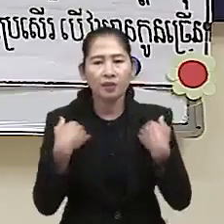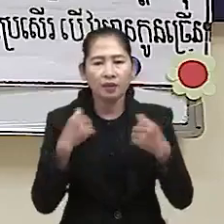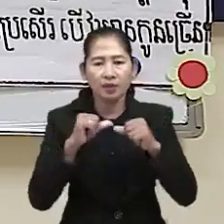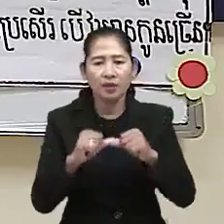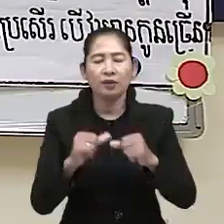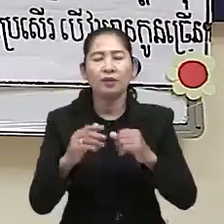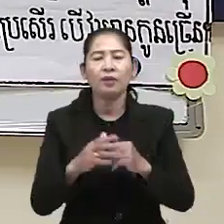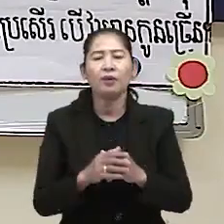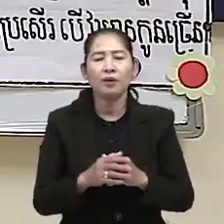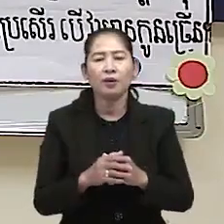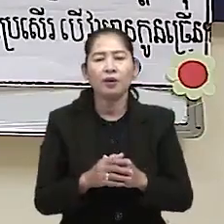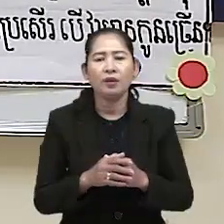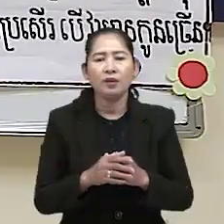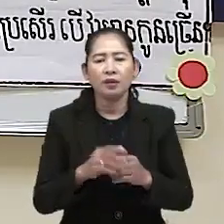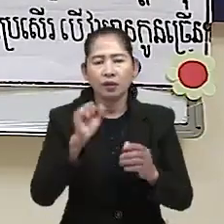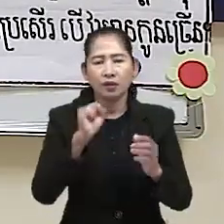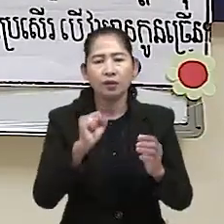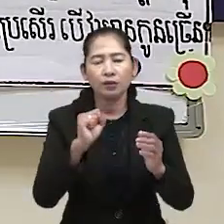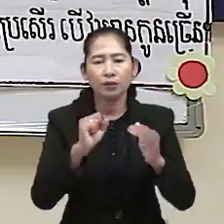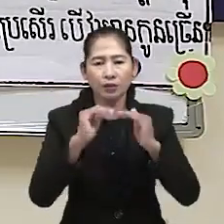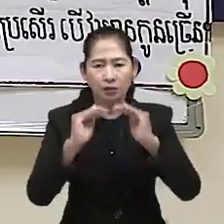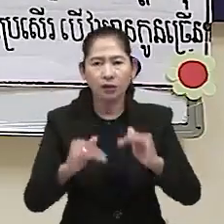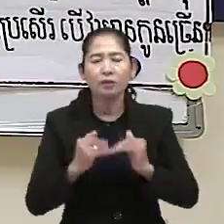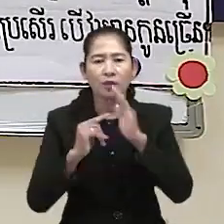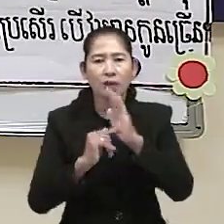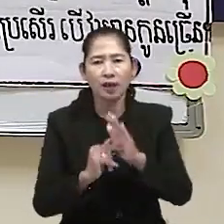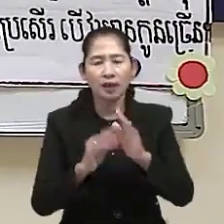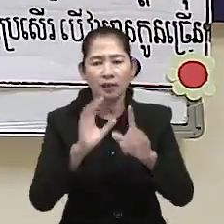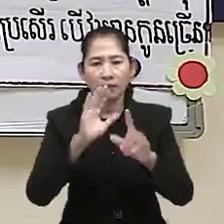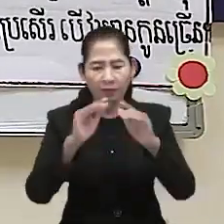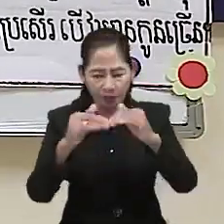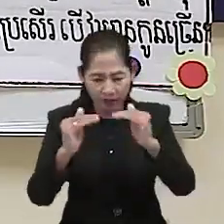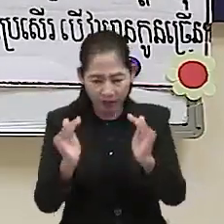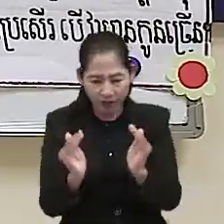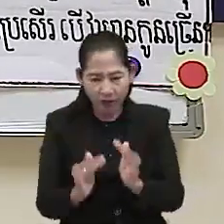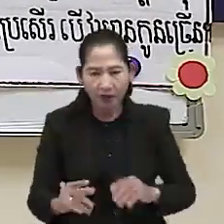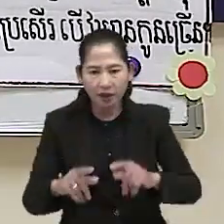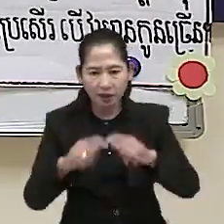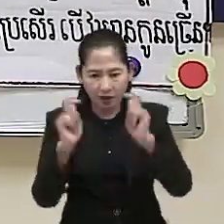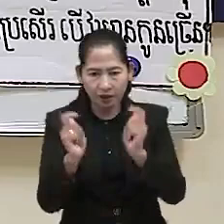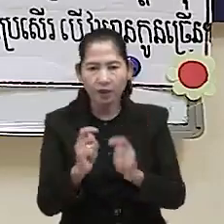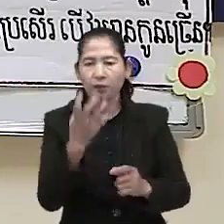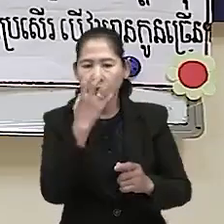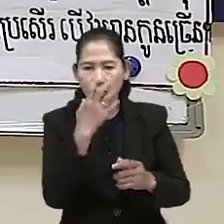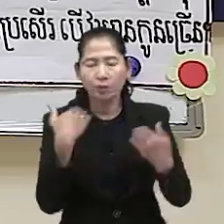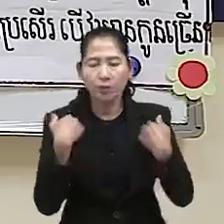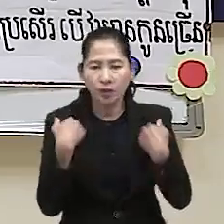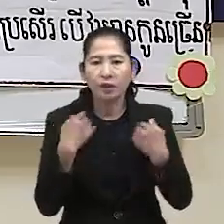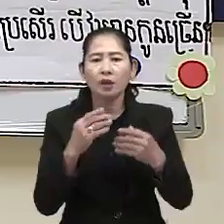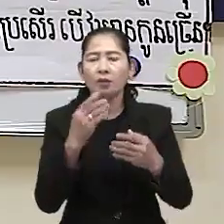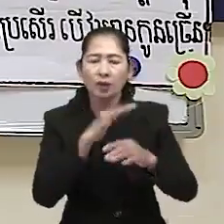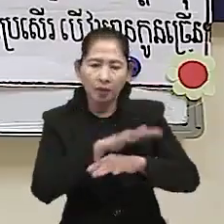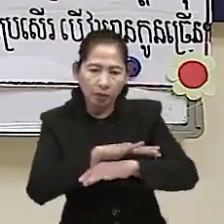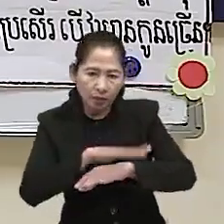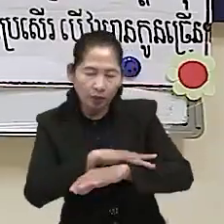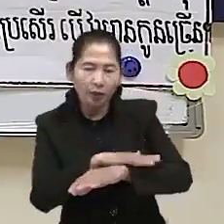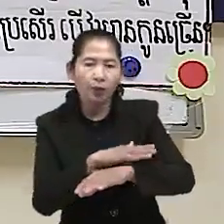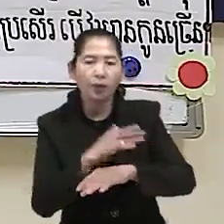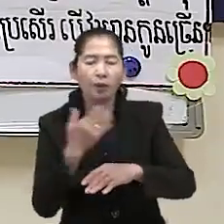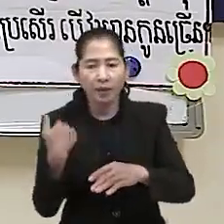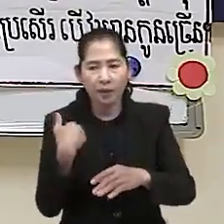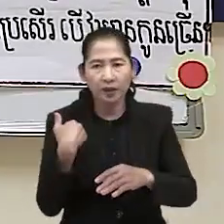ន្តទៅមុខទៀតក្នុងតួស្គីដីឥឡូវអ្នកគ្រូមានបង្ហាញពីសន្តានរៀងរើរបស់ជ្រូកហ្នឹងឯង មានមៀតមានសម្បុលមានអីហ្នឹងមាន